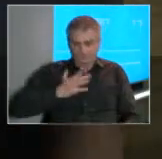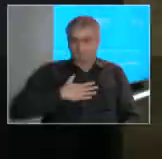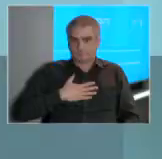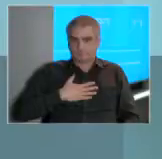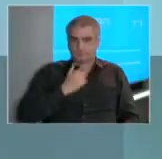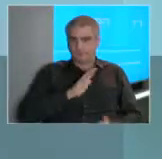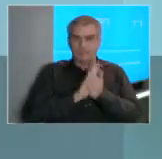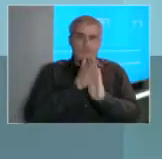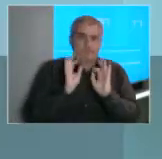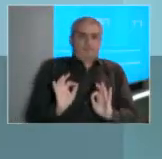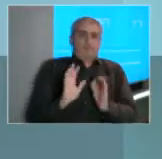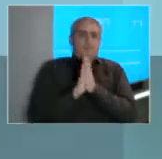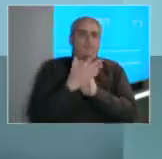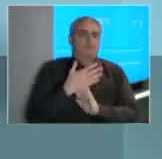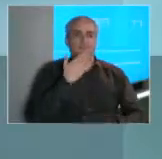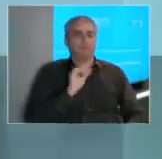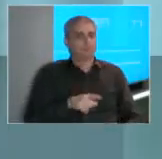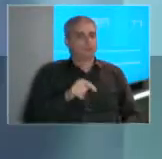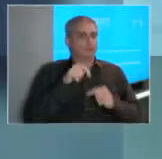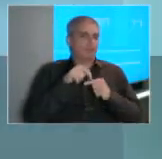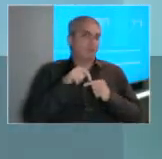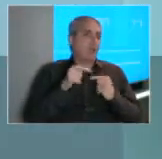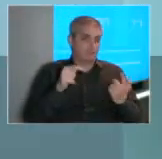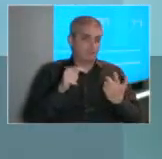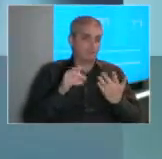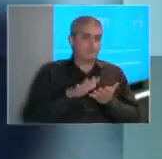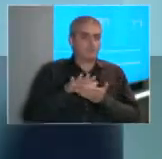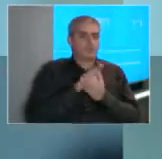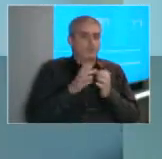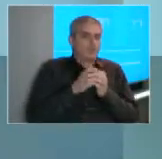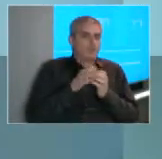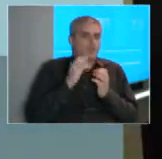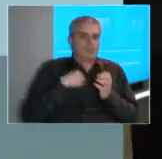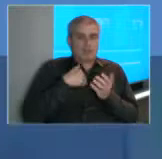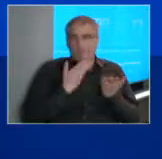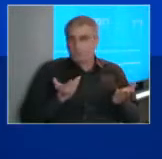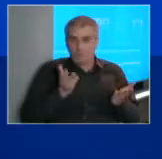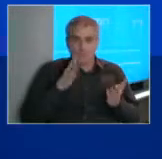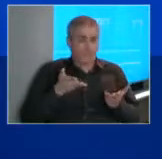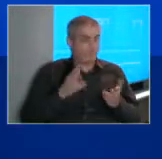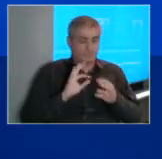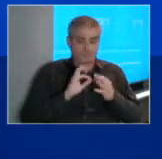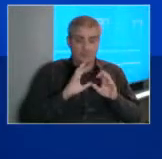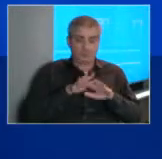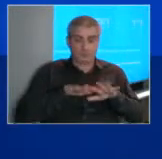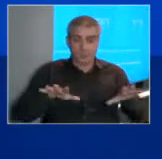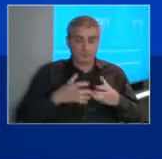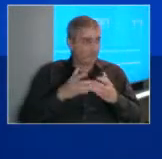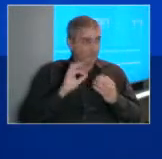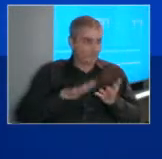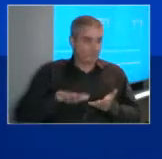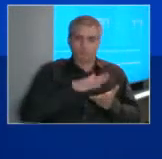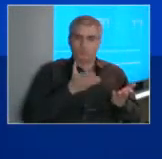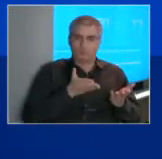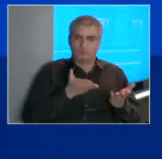לכם, שזה הפך להיות באמת מהפכה. לישראל יש איזשהו יתרון של השכונתיות הזאת שלנו, גם הרשתות החברתיות, וגם באמת